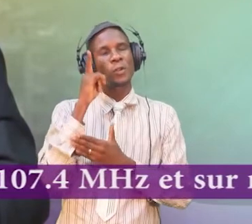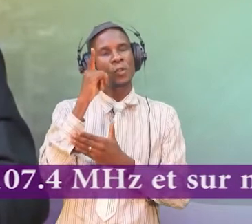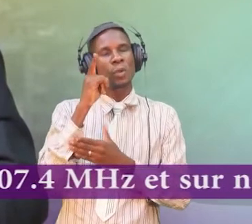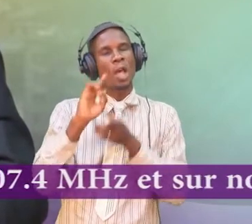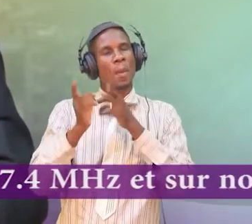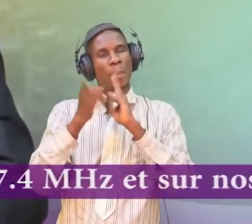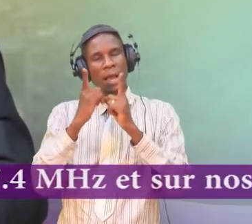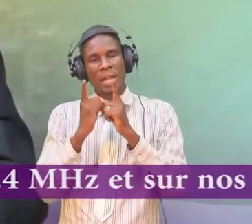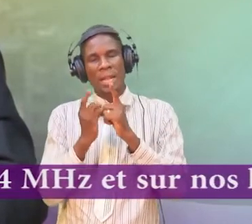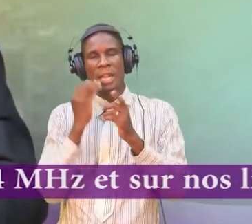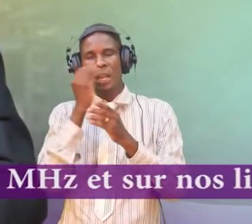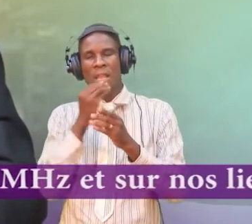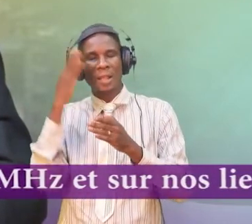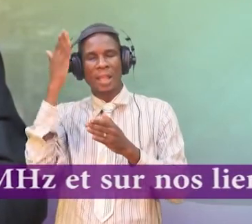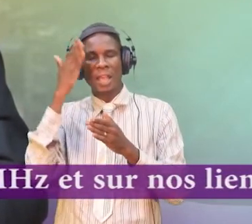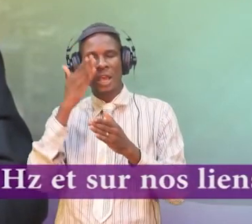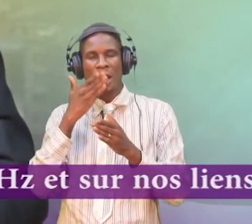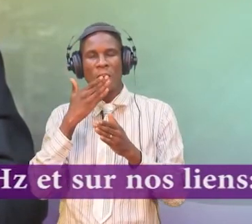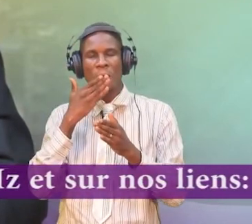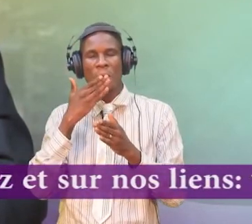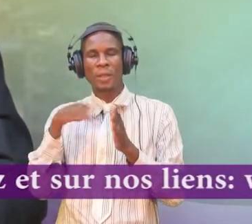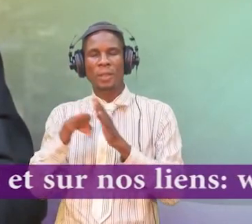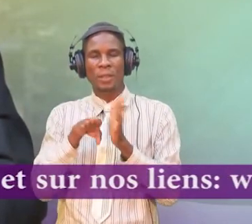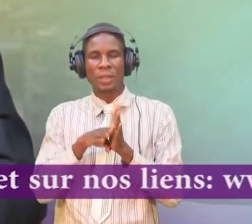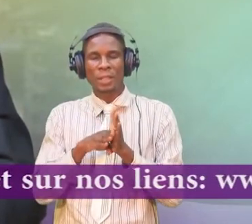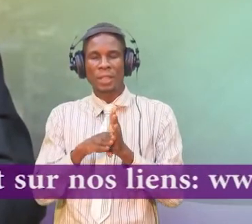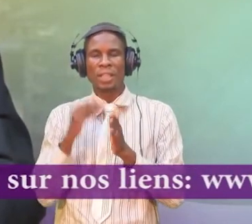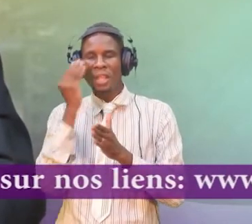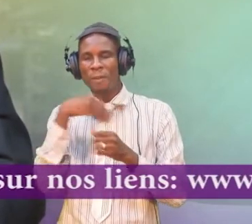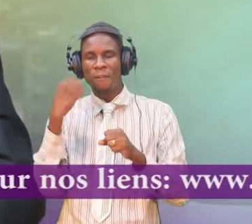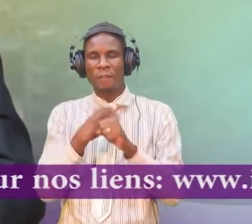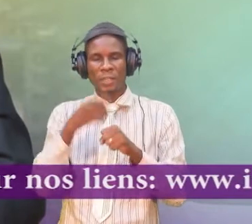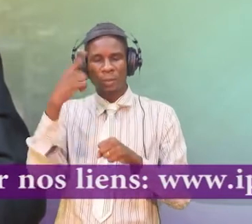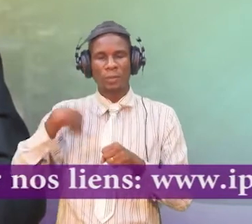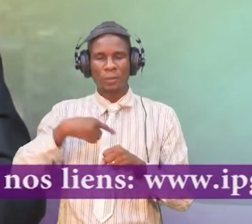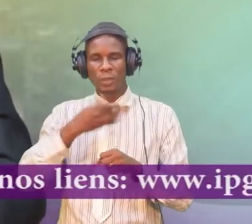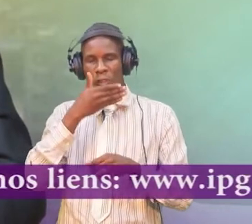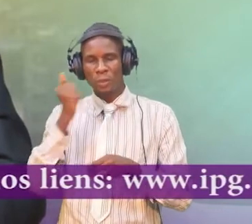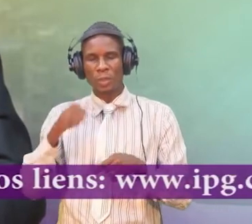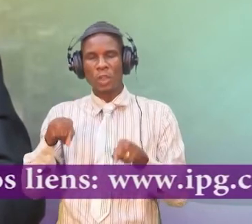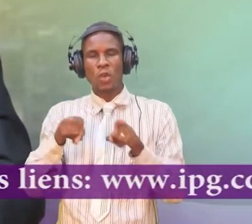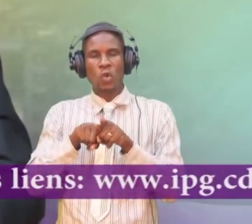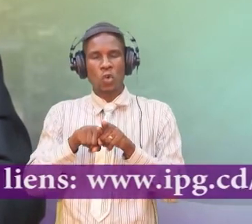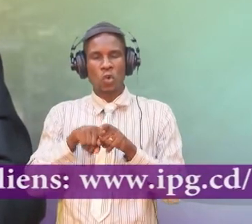Tosengi na yo ete olobela biso na nzela liloba na yo mosantu, yango esala biso malamu. Lokole si esali na mikolo